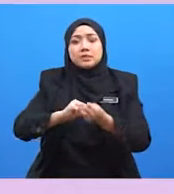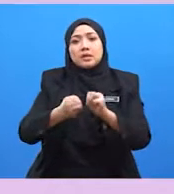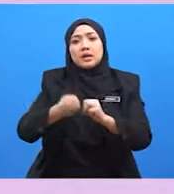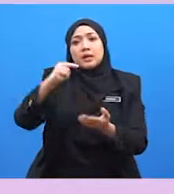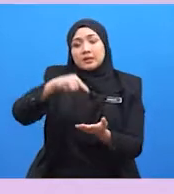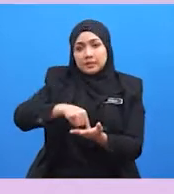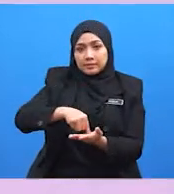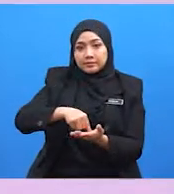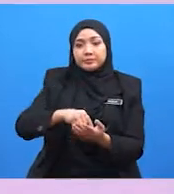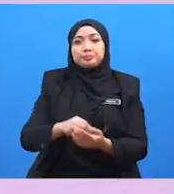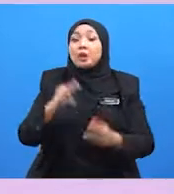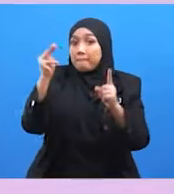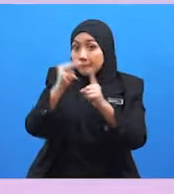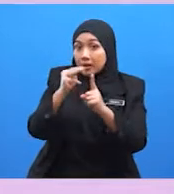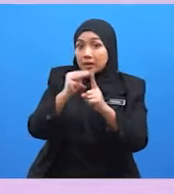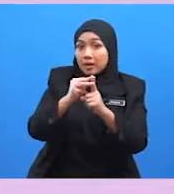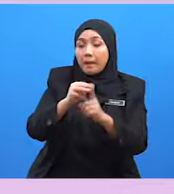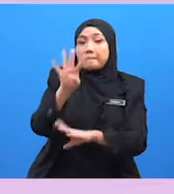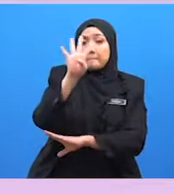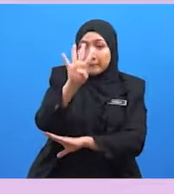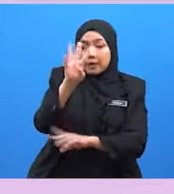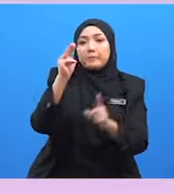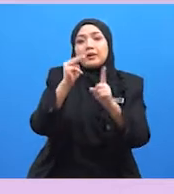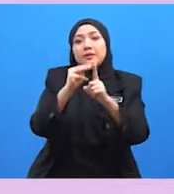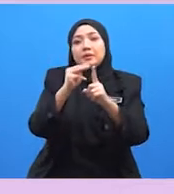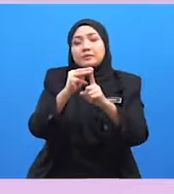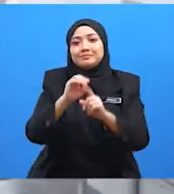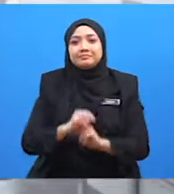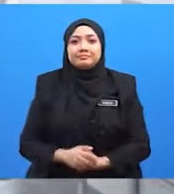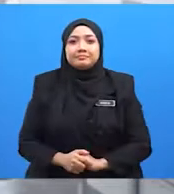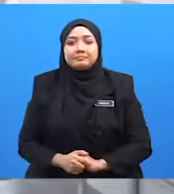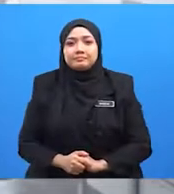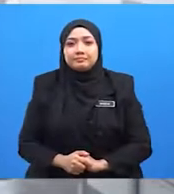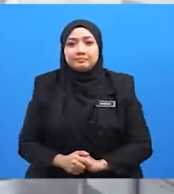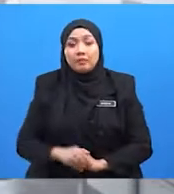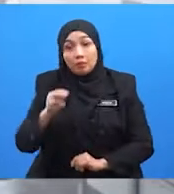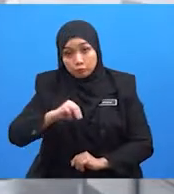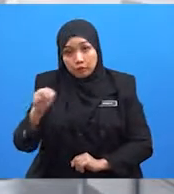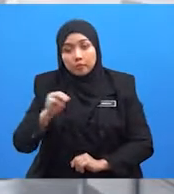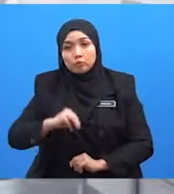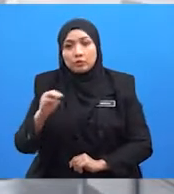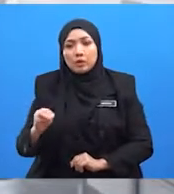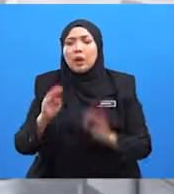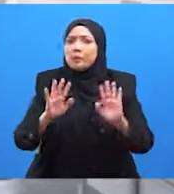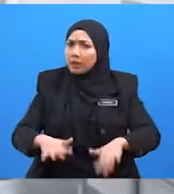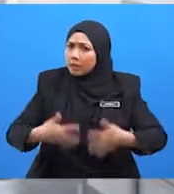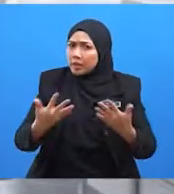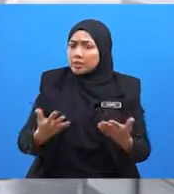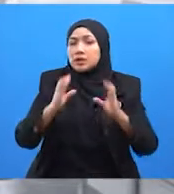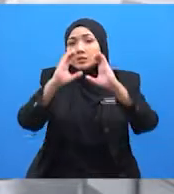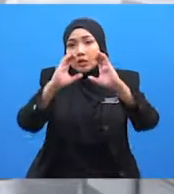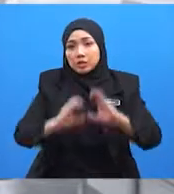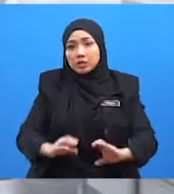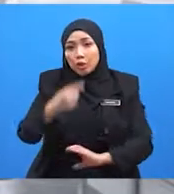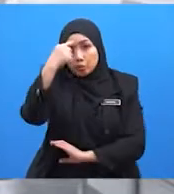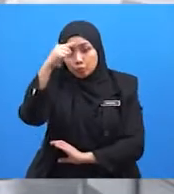bagi soalan ini ialah 4 markah. Baiklah, murid-murid. Bagaimanakah cara